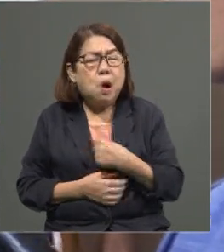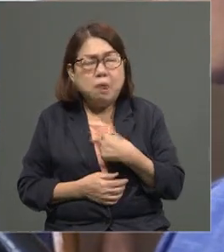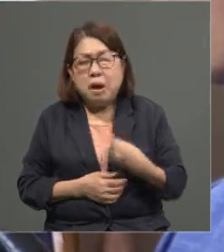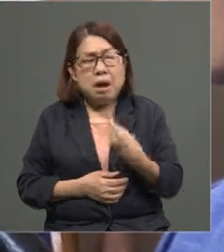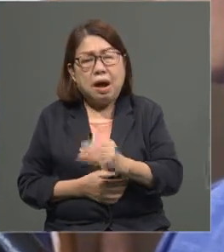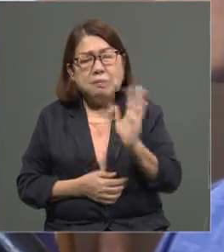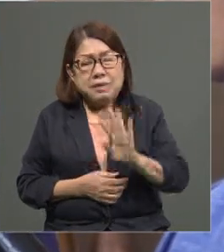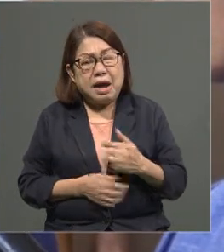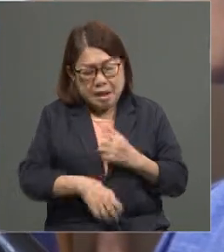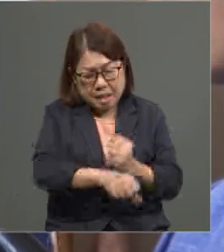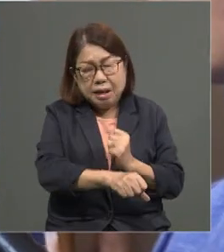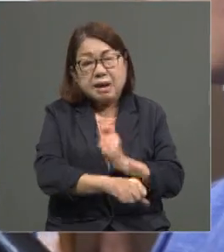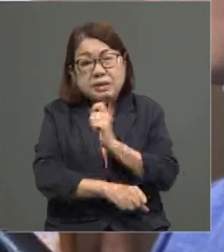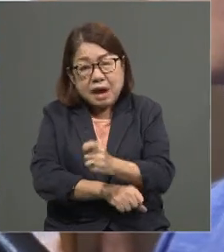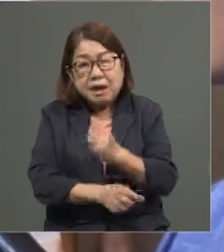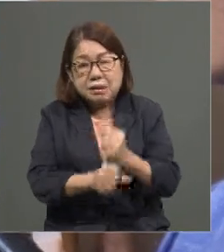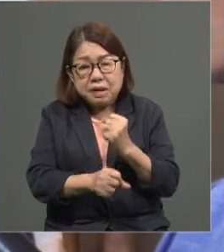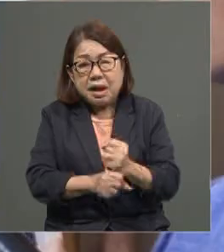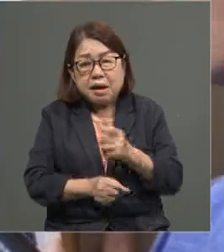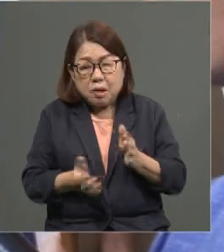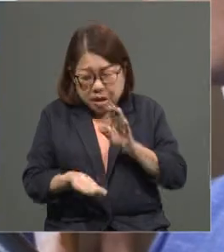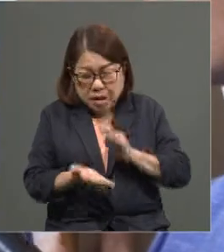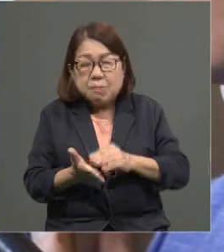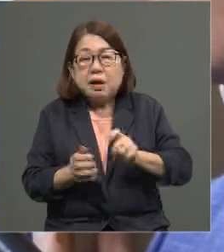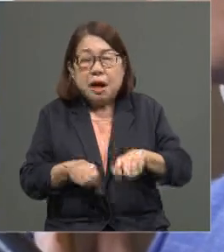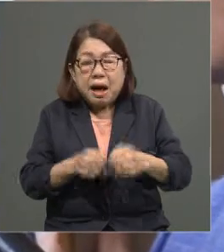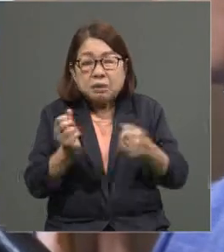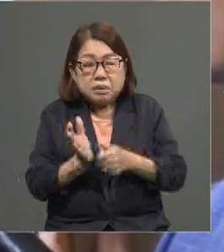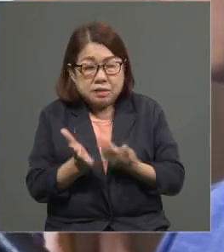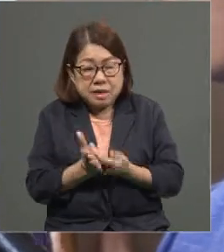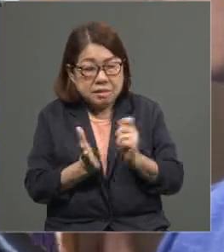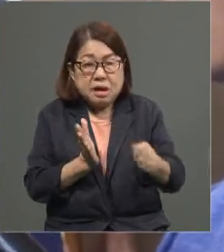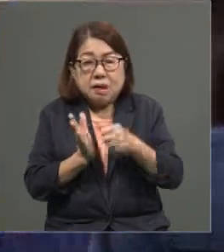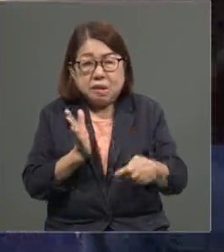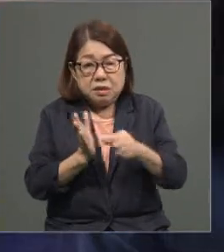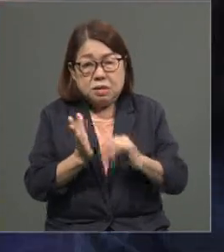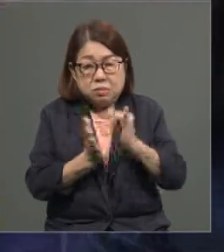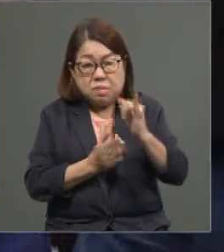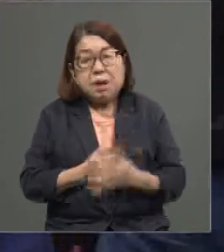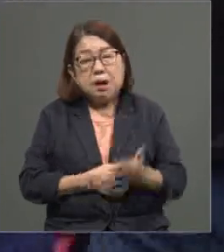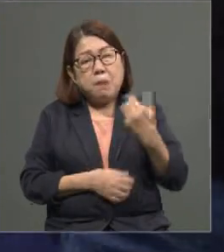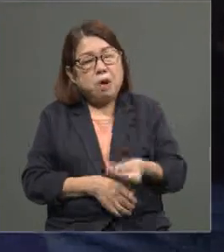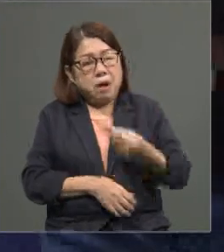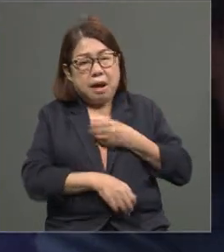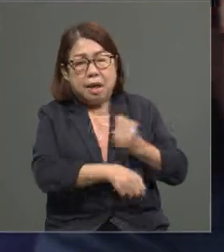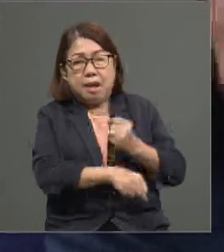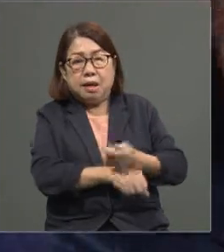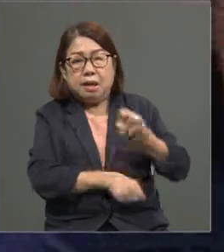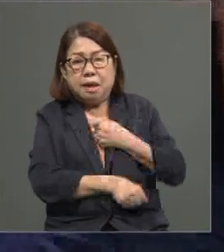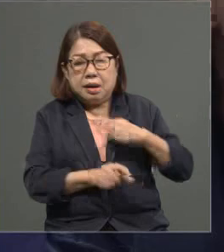การจ้างทำงานเพราะฉะนั้นเนี่ยมันเป็นรายได้ที่ต้องเสียภาษีรวมถึงที่บอกว่าก่อนหน้านี้เนี่ยได้ค่าจ้างเดือนละ 300,000 บา